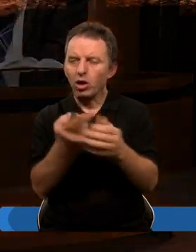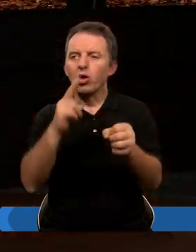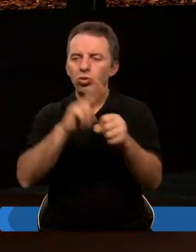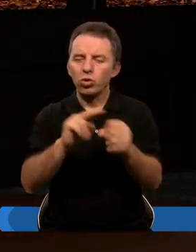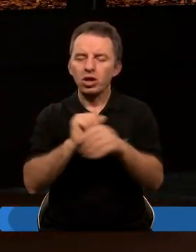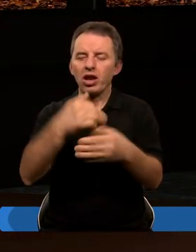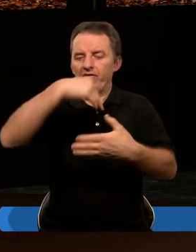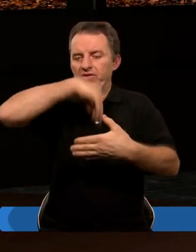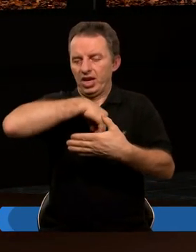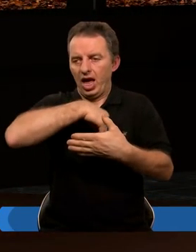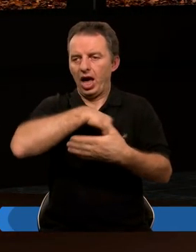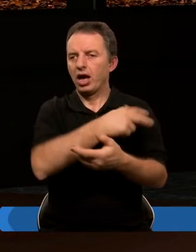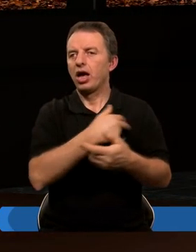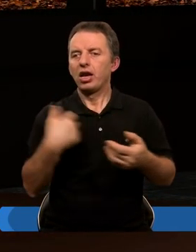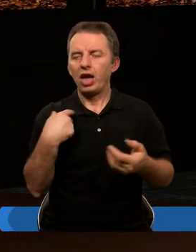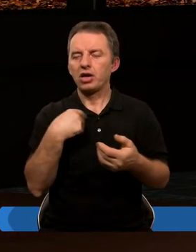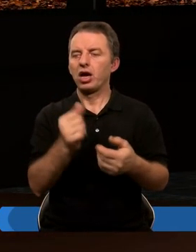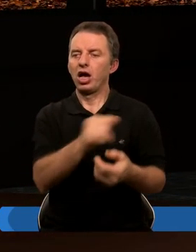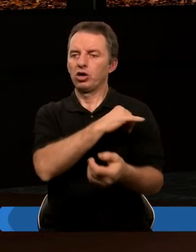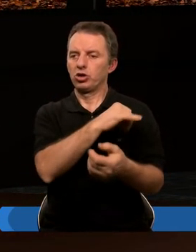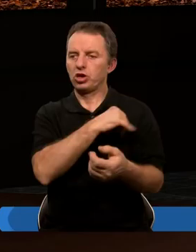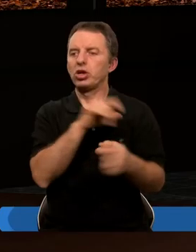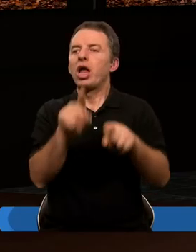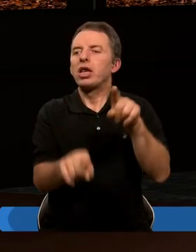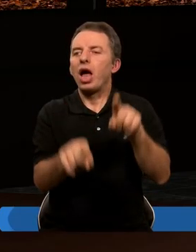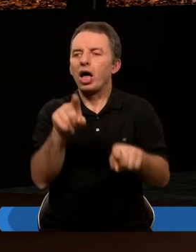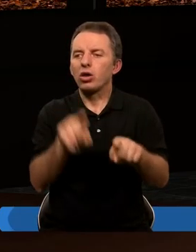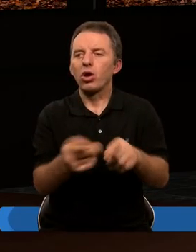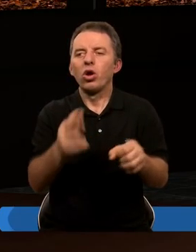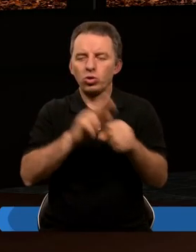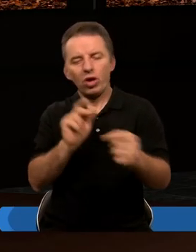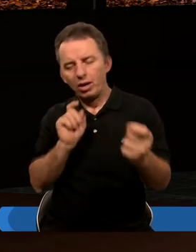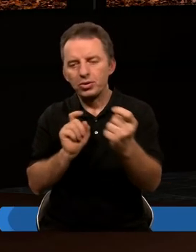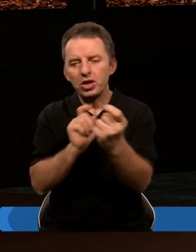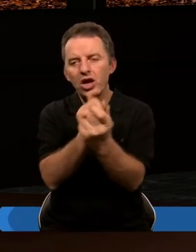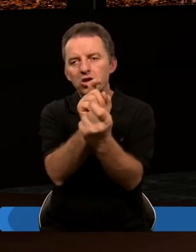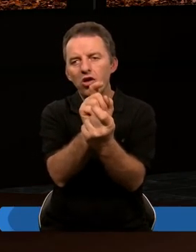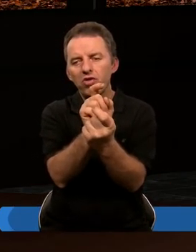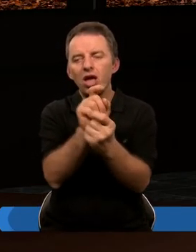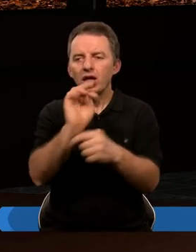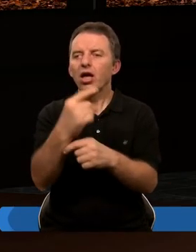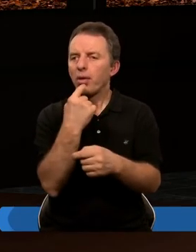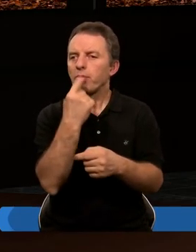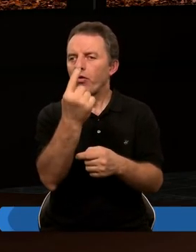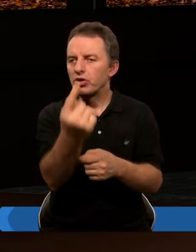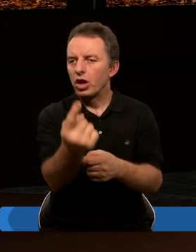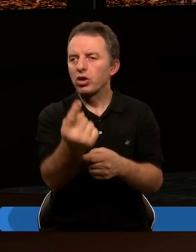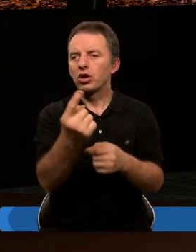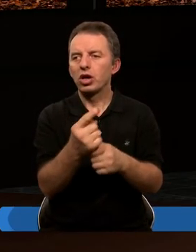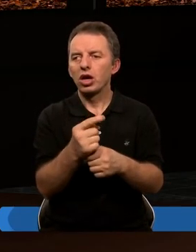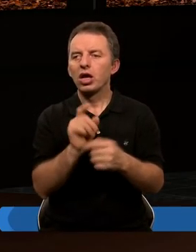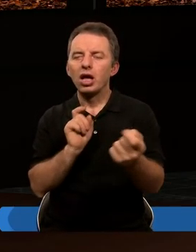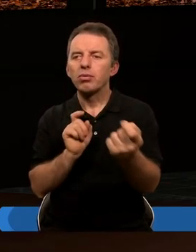jest w nas. To nasza grzeszna natura, która sprzeciwia, tak jak już powiedzieliśmy,